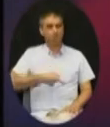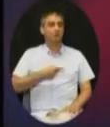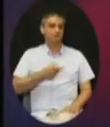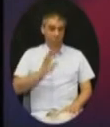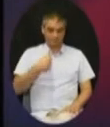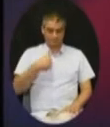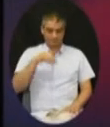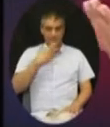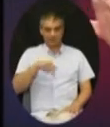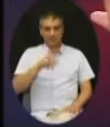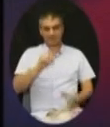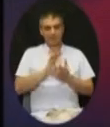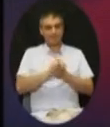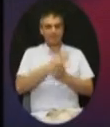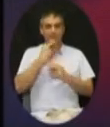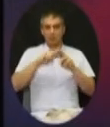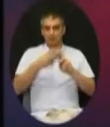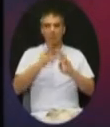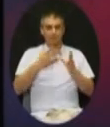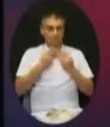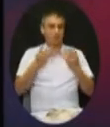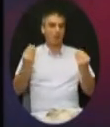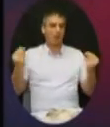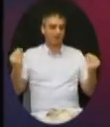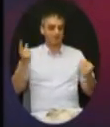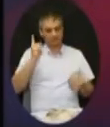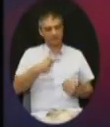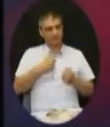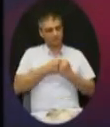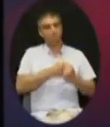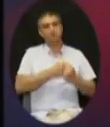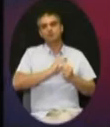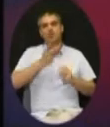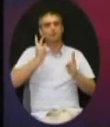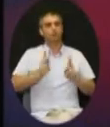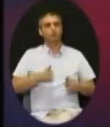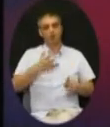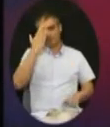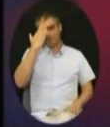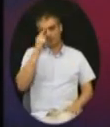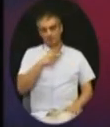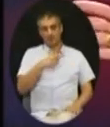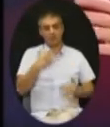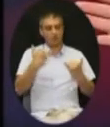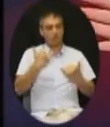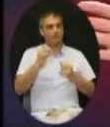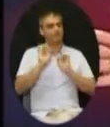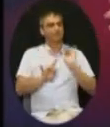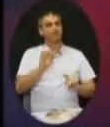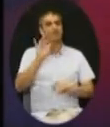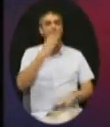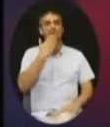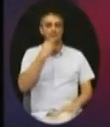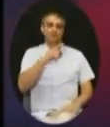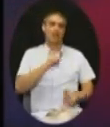גם אנחנו בישראל וגם ידידי ישראל בעולם, ויש כאלה הרבה, צריכים להילחם בזה בכל הכוח ולהכיר בזה, שהיום הדלגיטימציה נגד